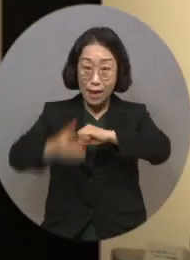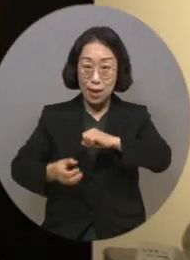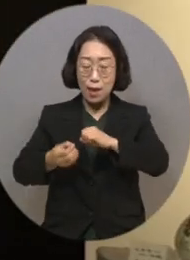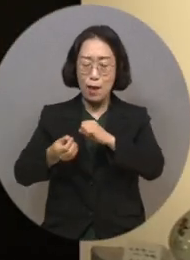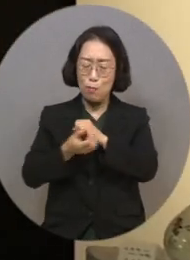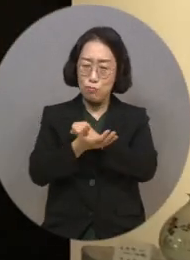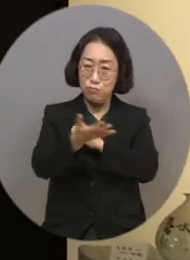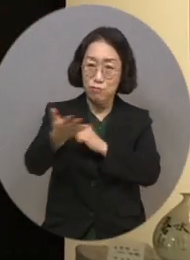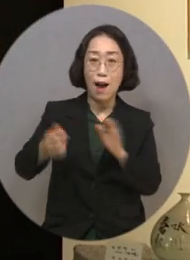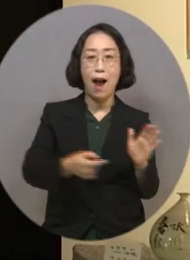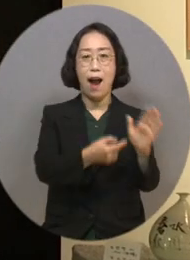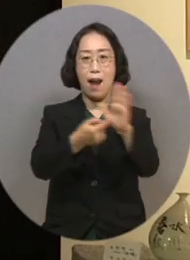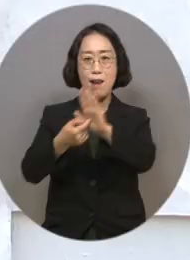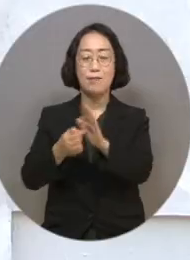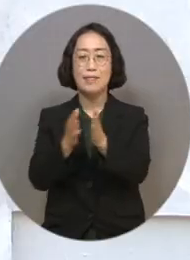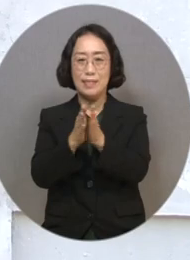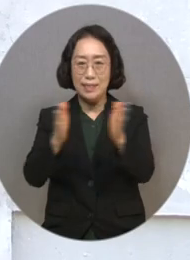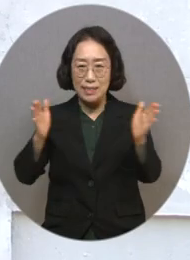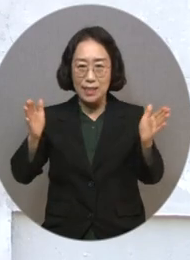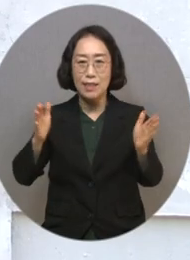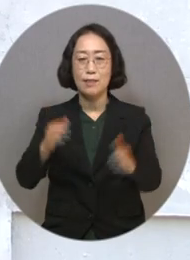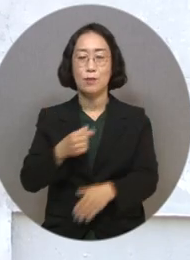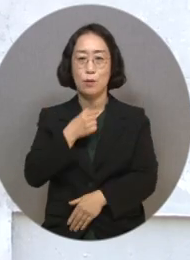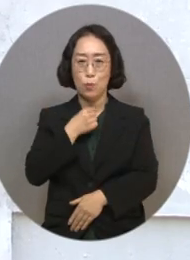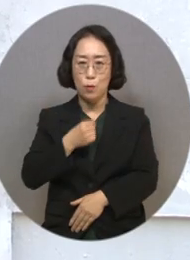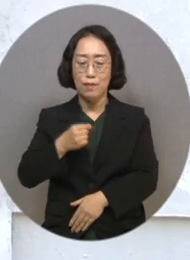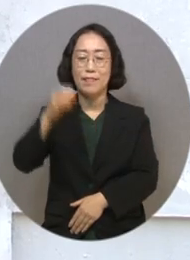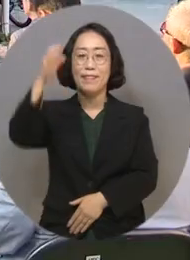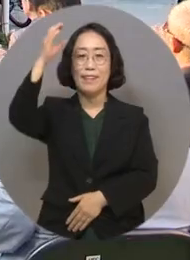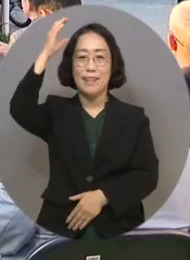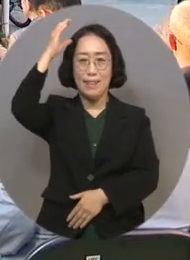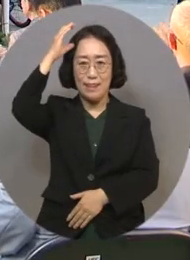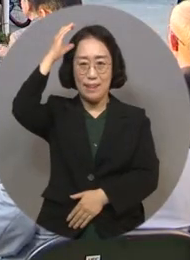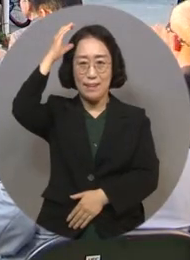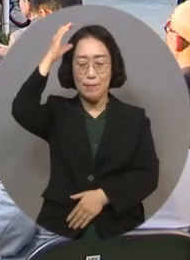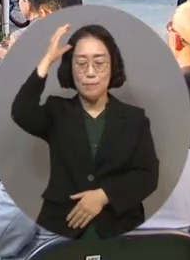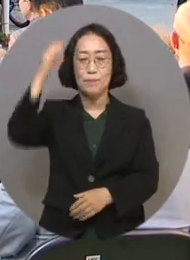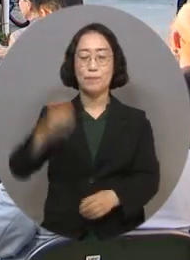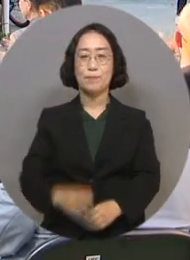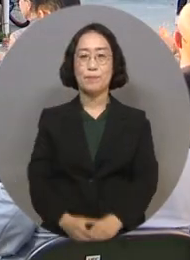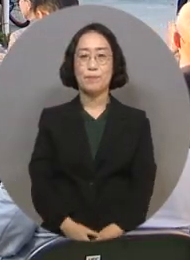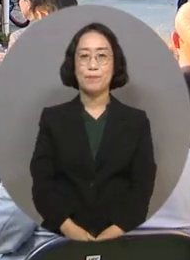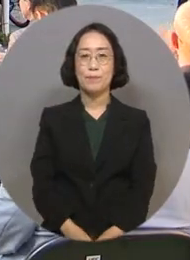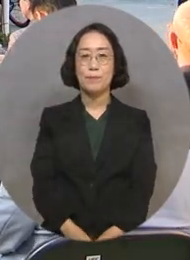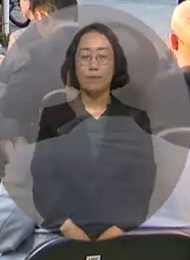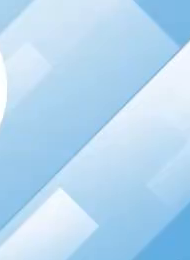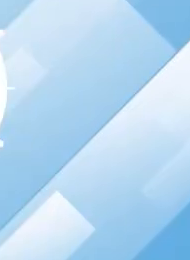중요한 발걸음이 되길 기대해봅니다. 복지TV 전북방송 김영재입니다.